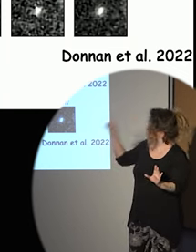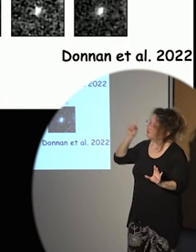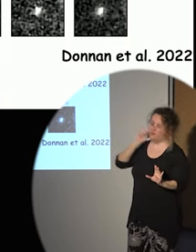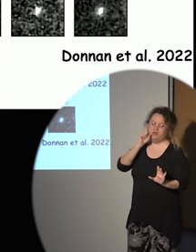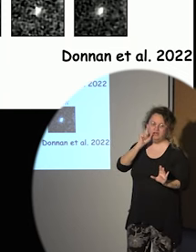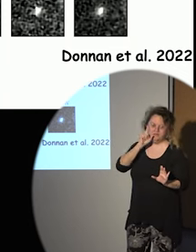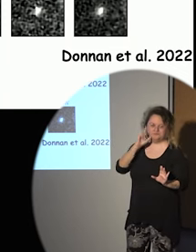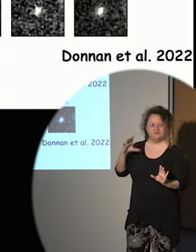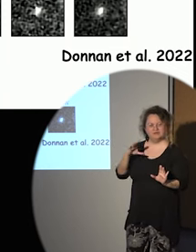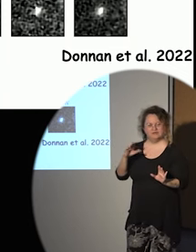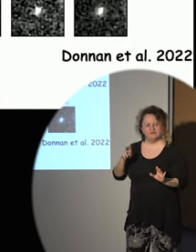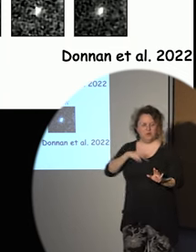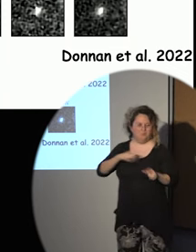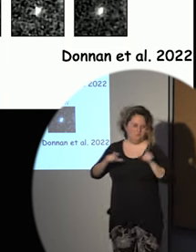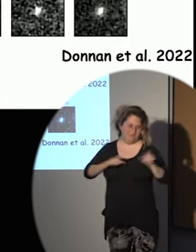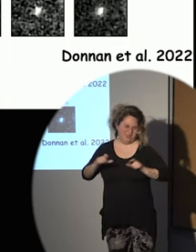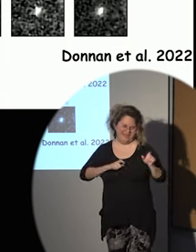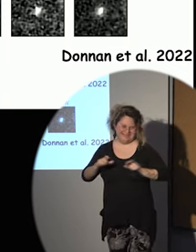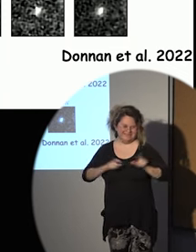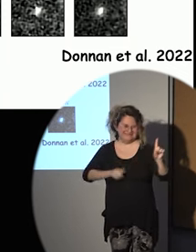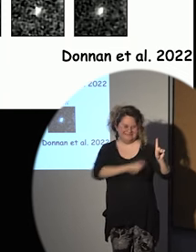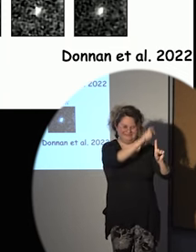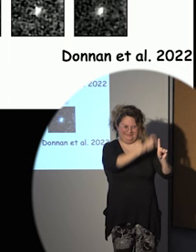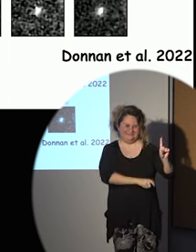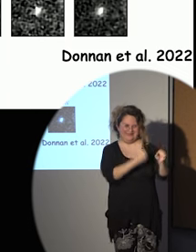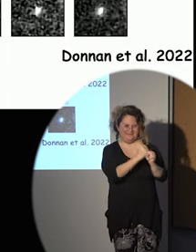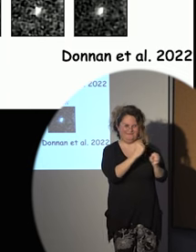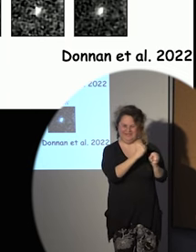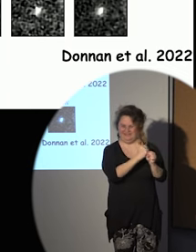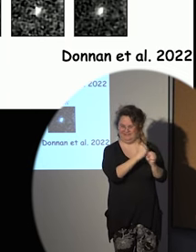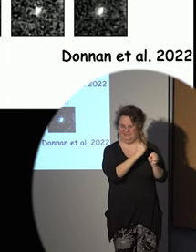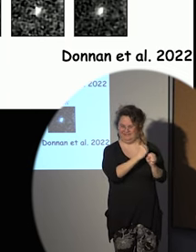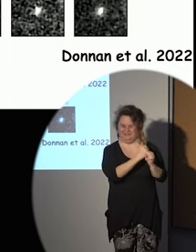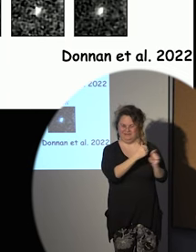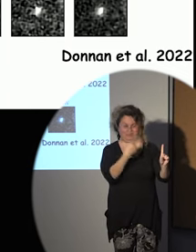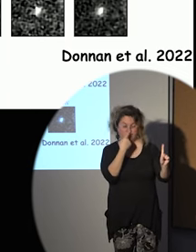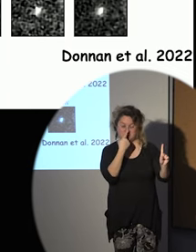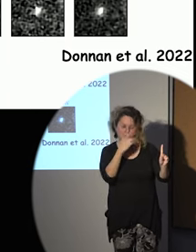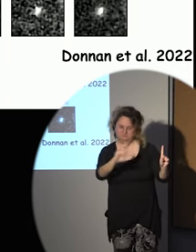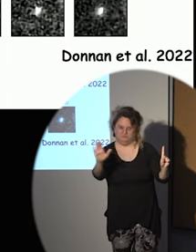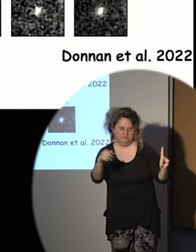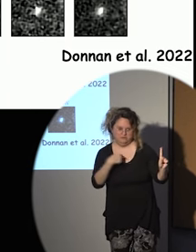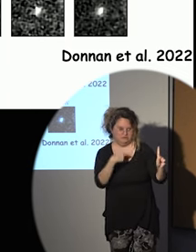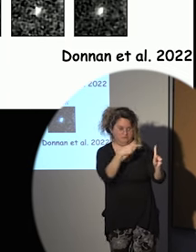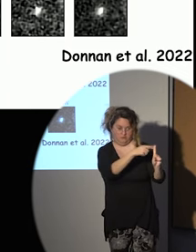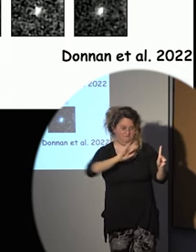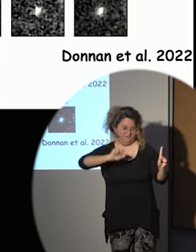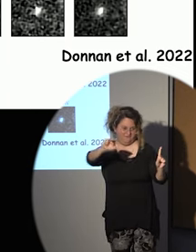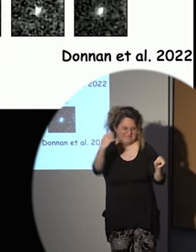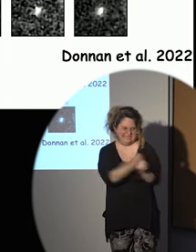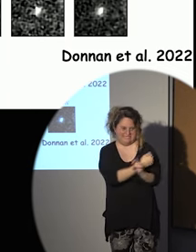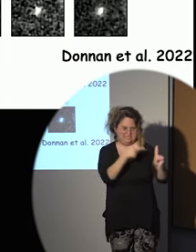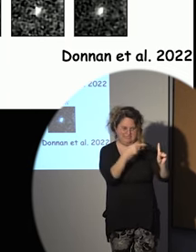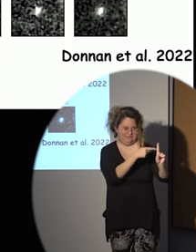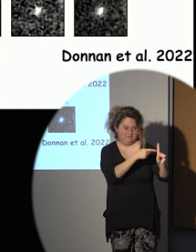c'est un collègue, un de mes bons collègues, Akimatek, qui, à mon avis, a des chances d'être le tenant du titre. C'est un peu une